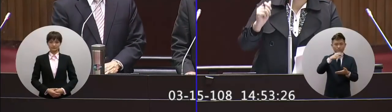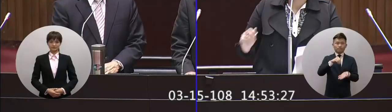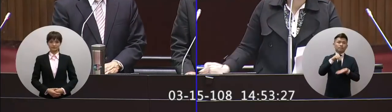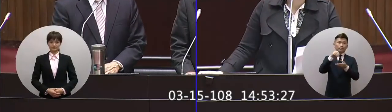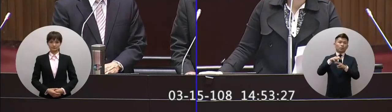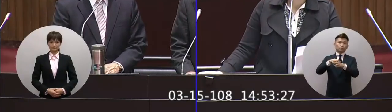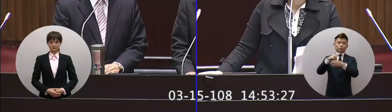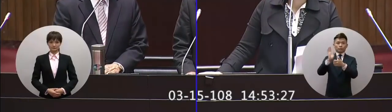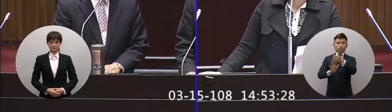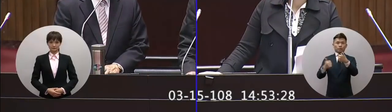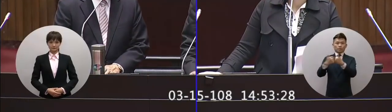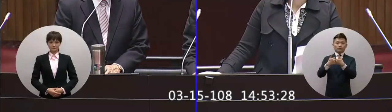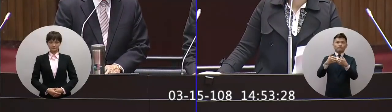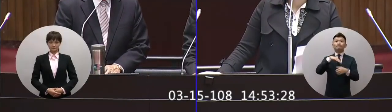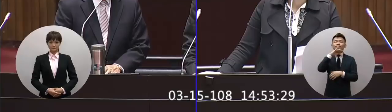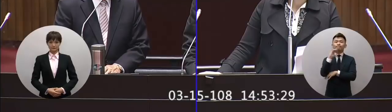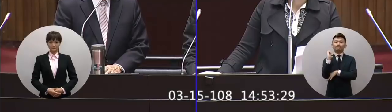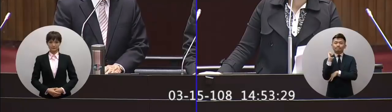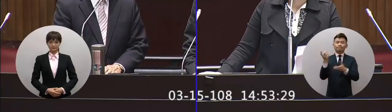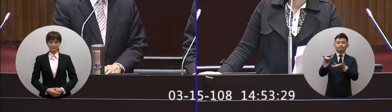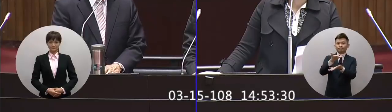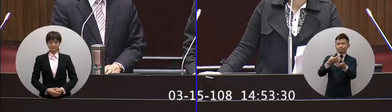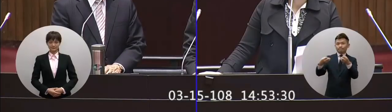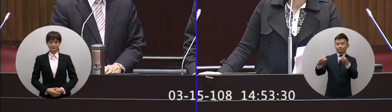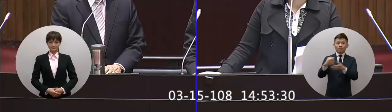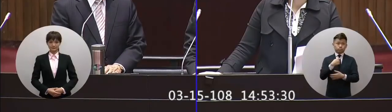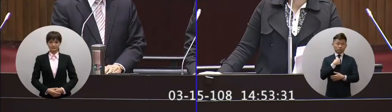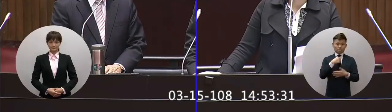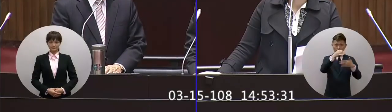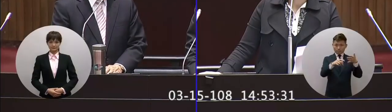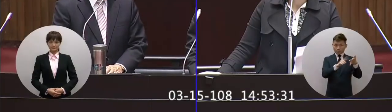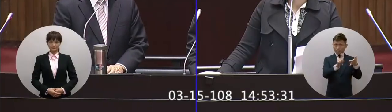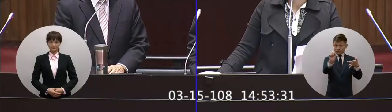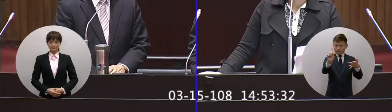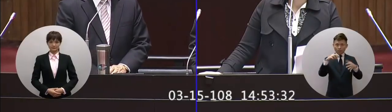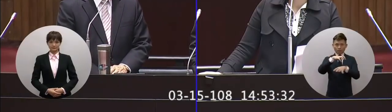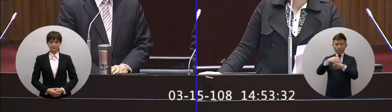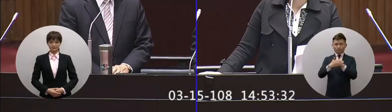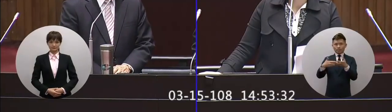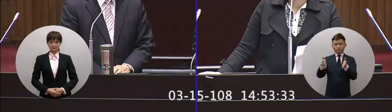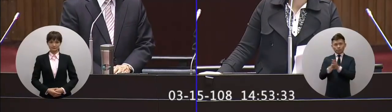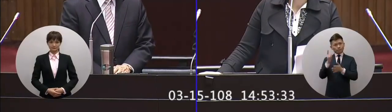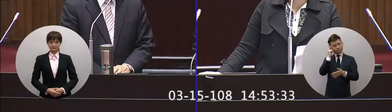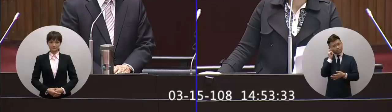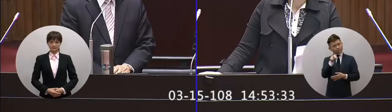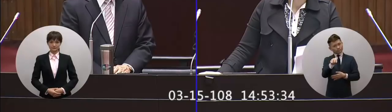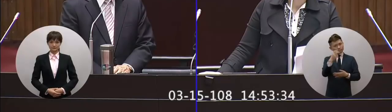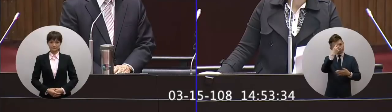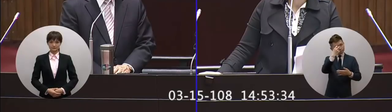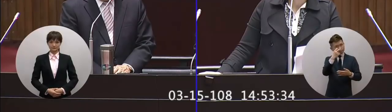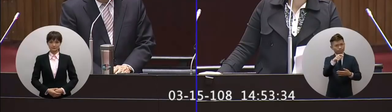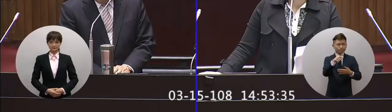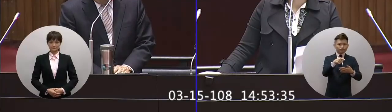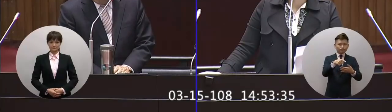在等待协商，里面有一个条文是环保团体觉得这一次的审查非